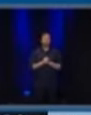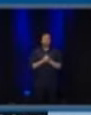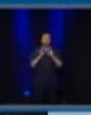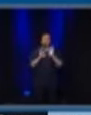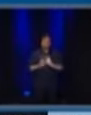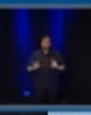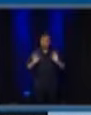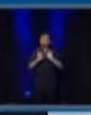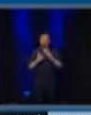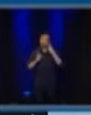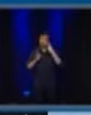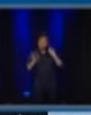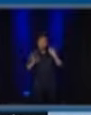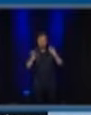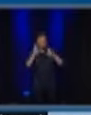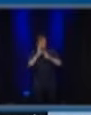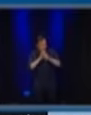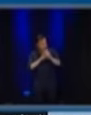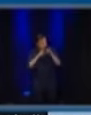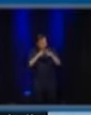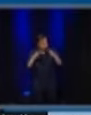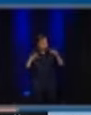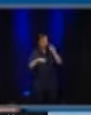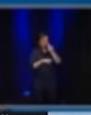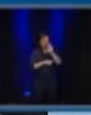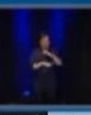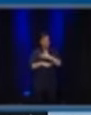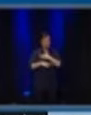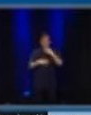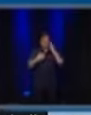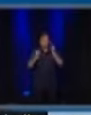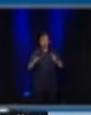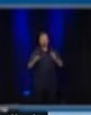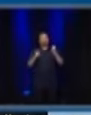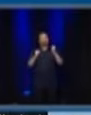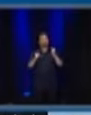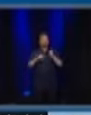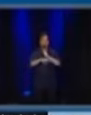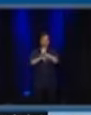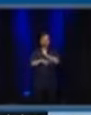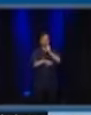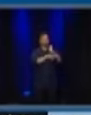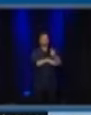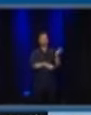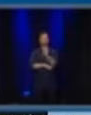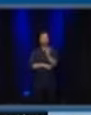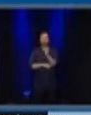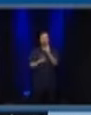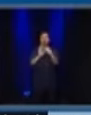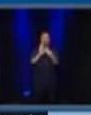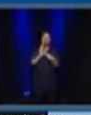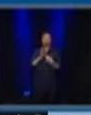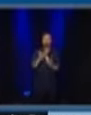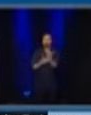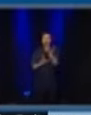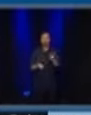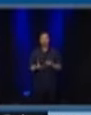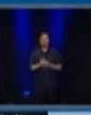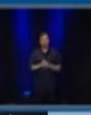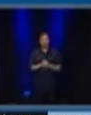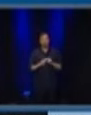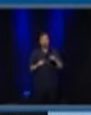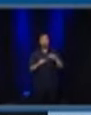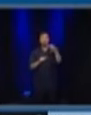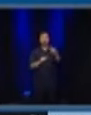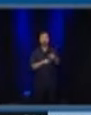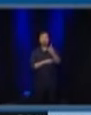important. Là. Donc, comme prévu, ça va se passer le 25 juin. Comme prévu aussi, lundi prochain, le 28